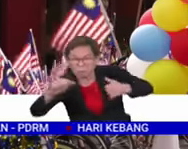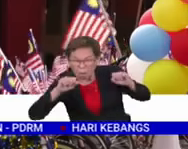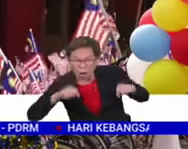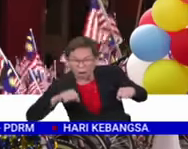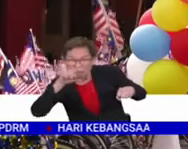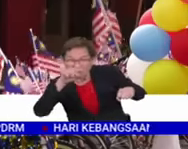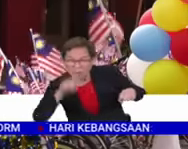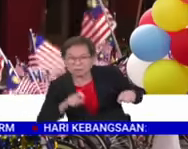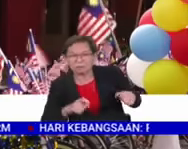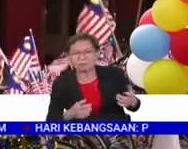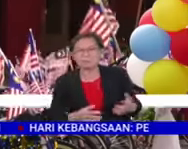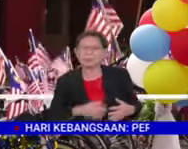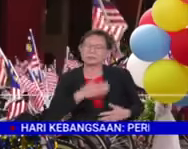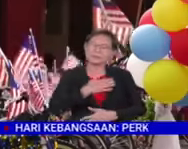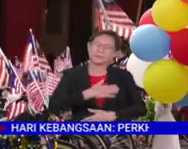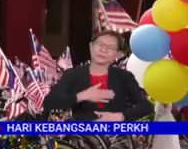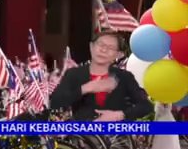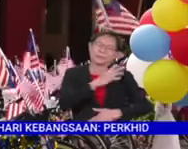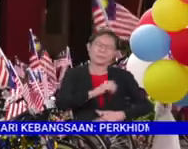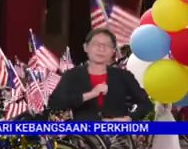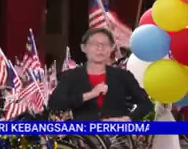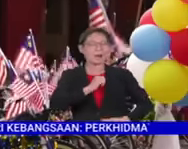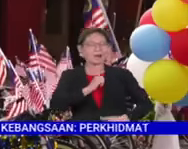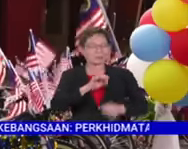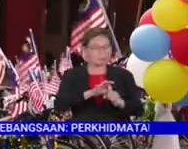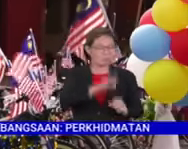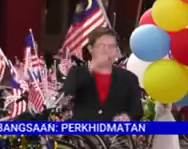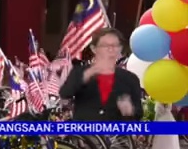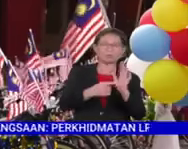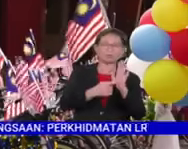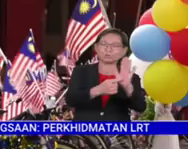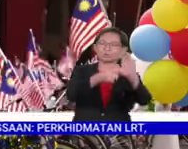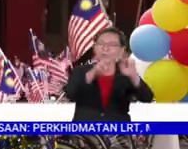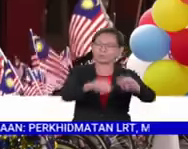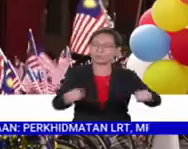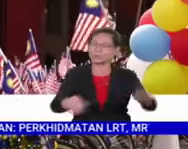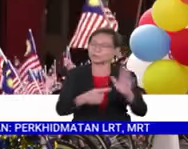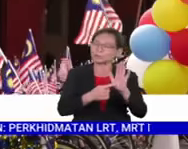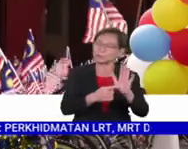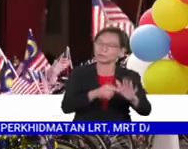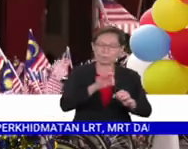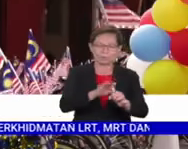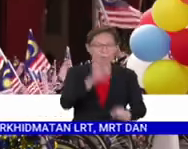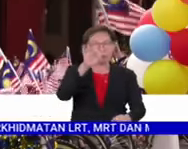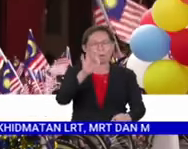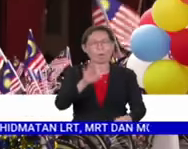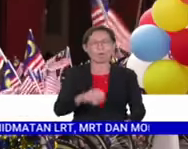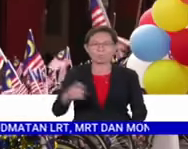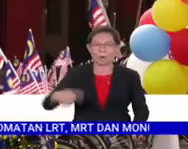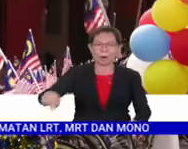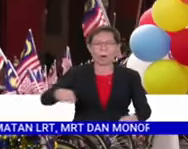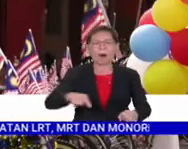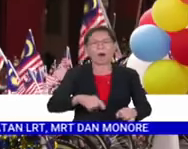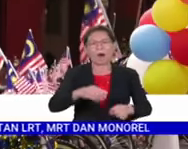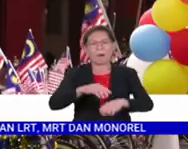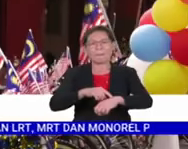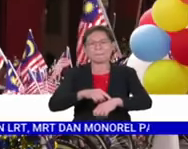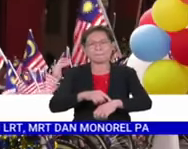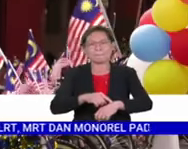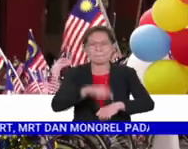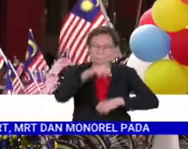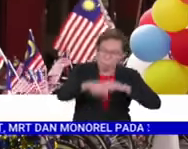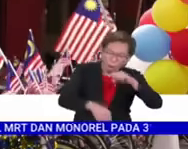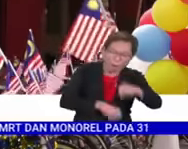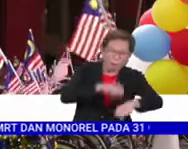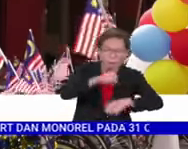tapi alhamdulillah saya rasa seronok dan bangga dengan budak semangat yang ditunjukkan oleh murid-murid SK Sungai Lewi. Mereka berjaya menghabiskan kita punya